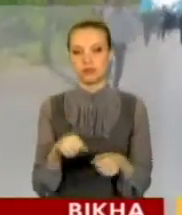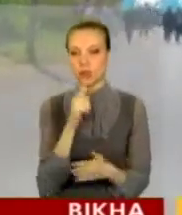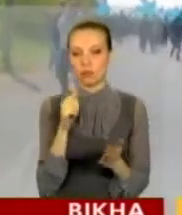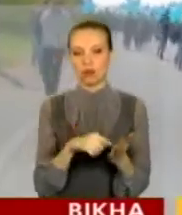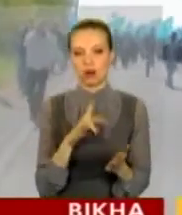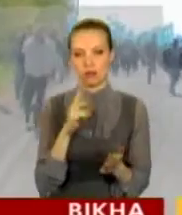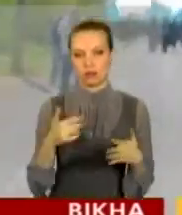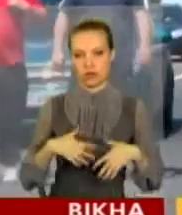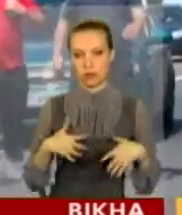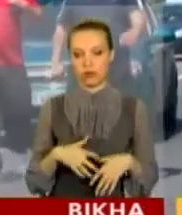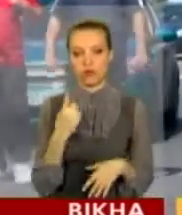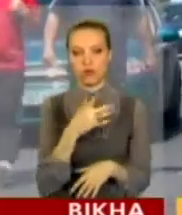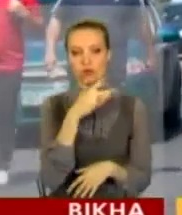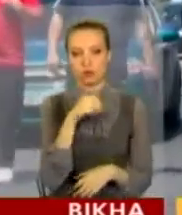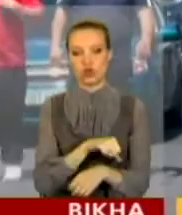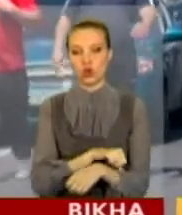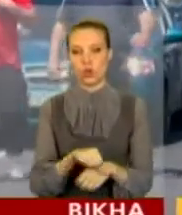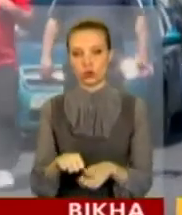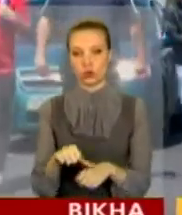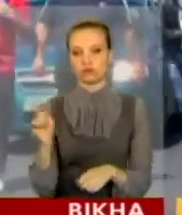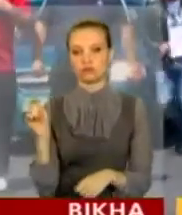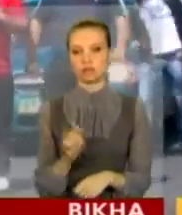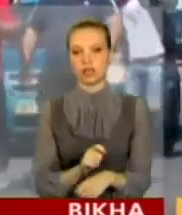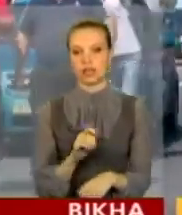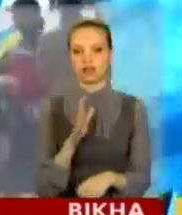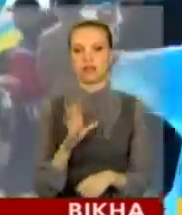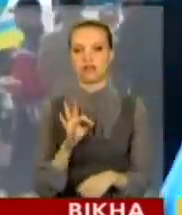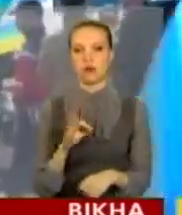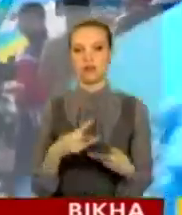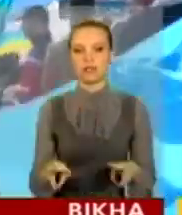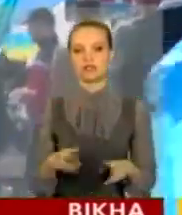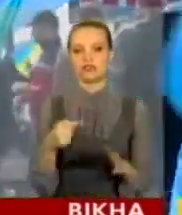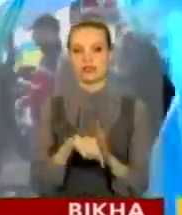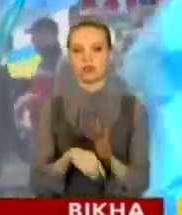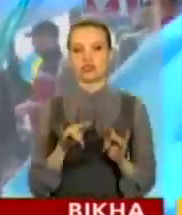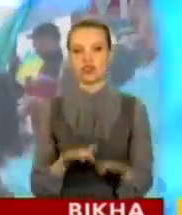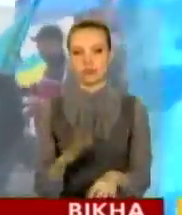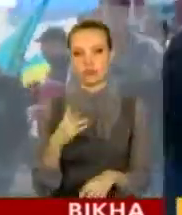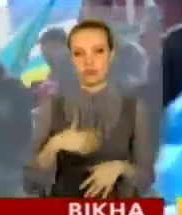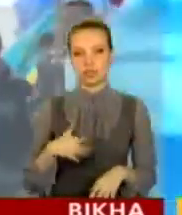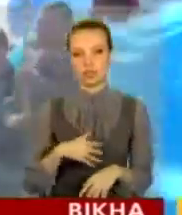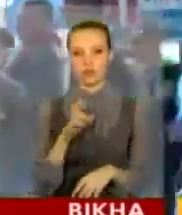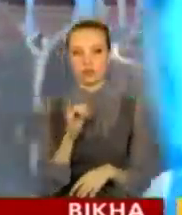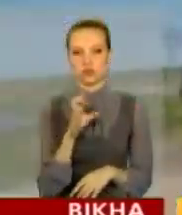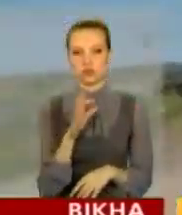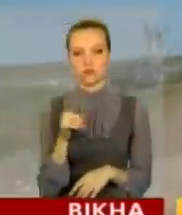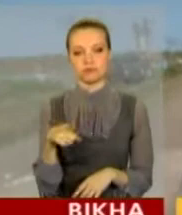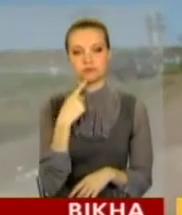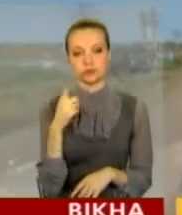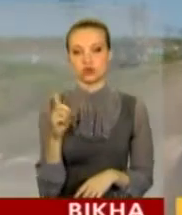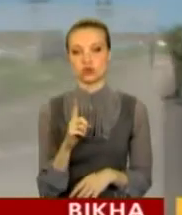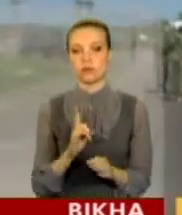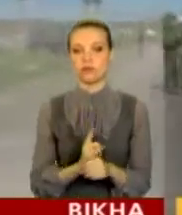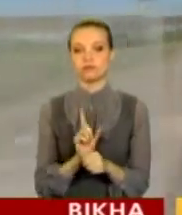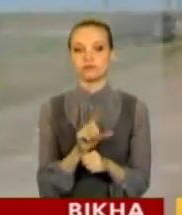потрапити на півострів водночас кордон на кордону приїхав міністра внутрішніх справ невизнані Республіки Крим Сергія біссон він заявив